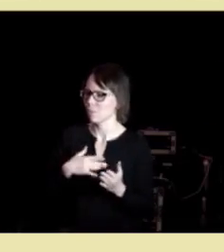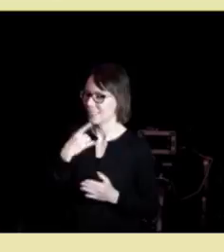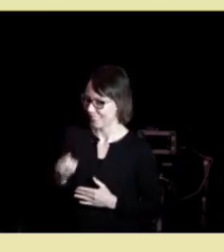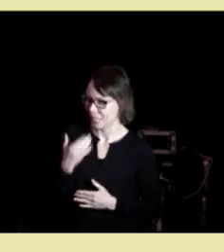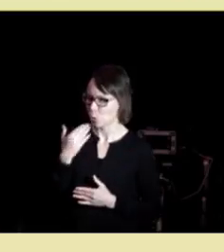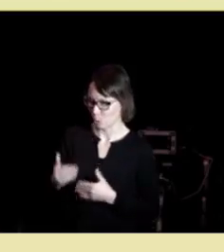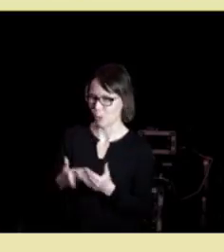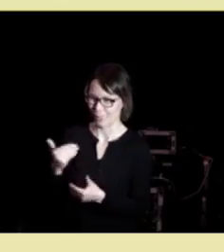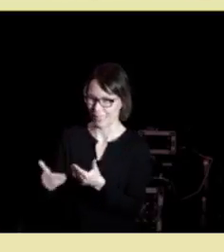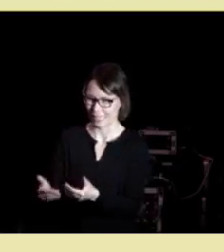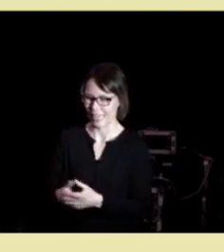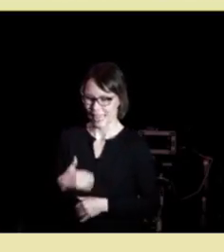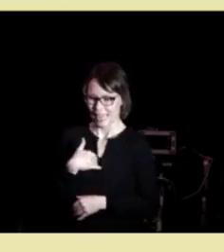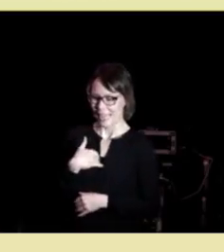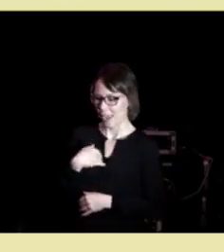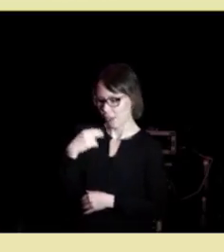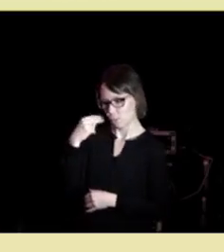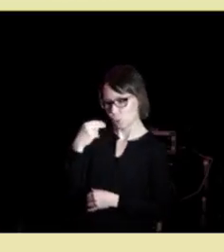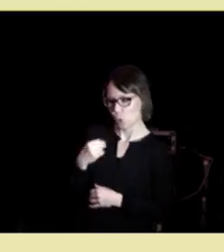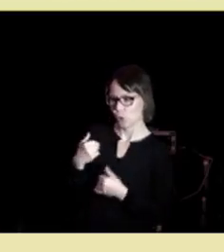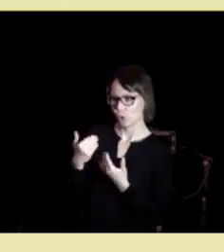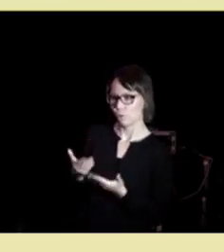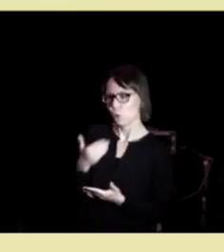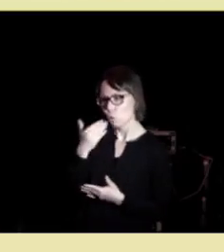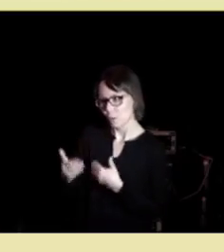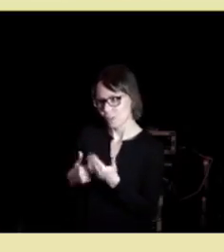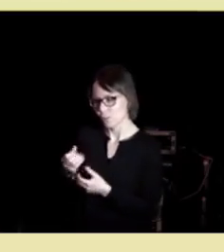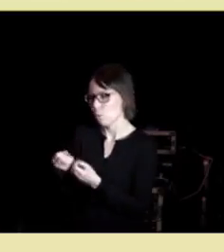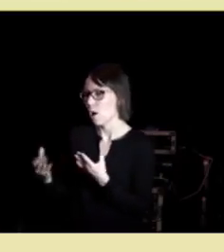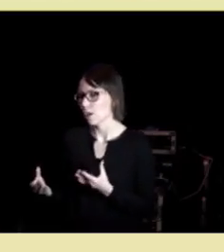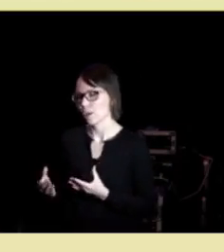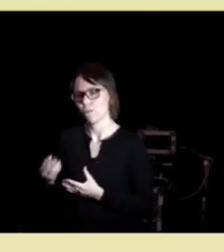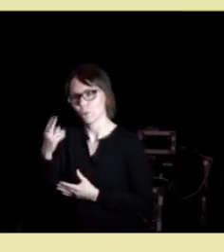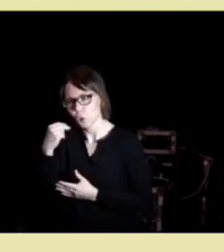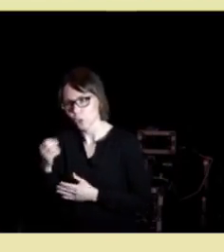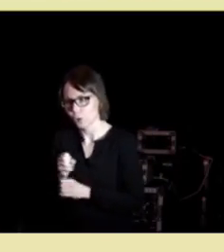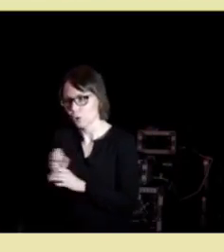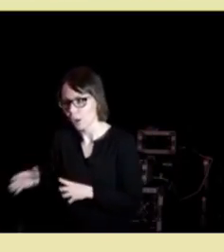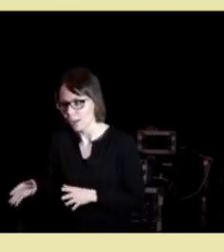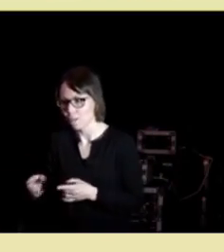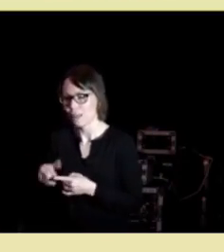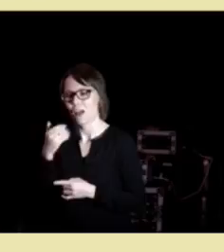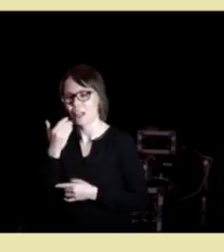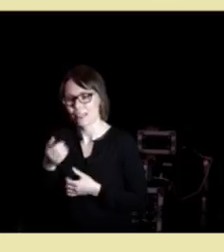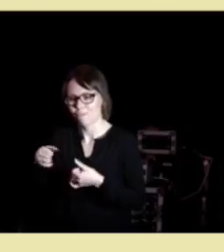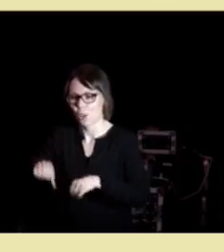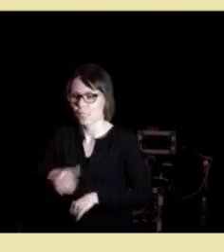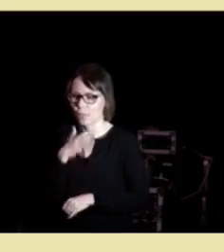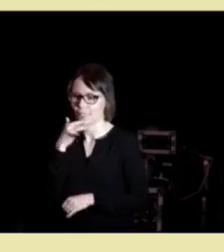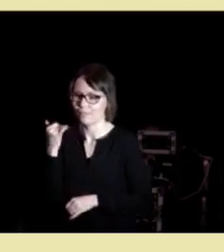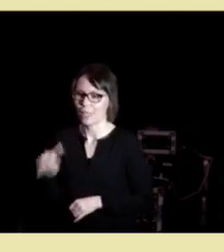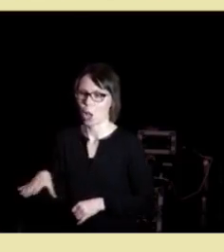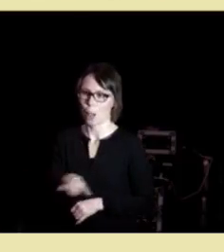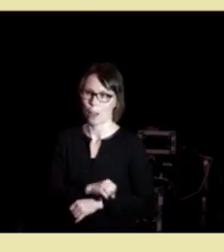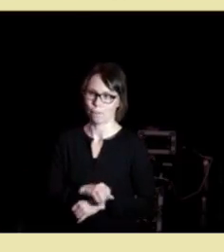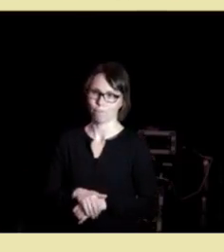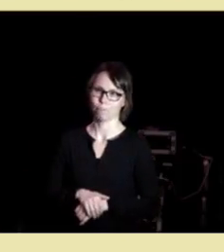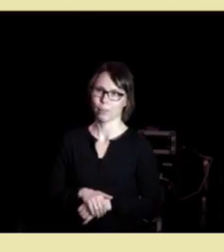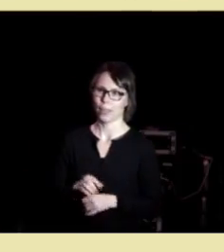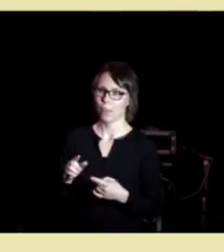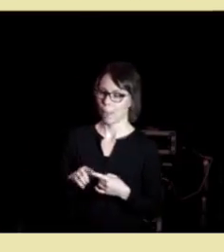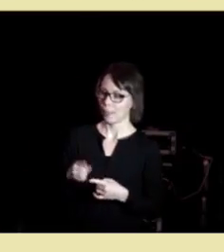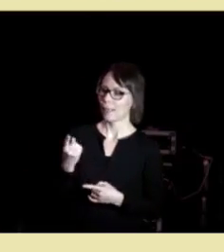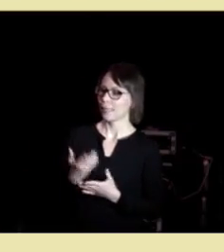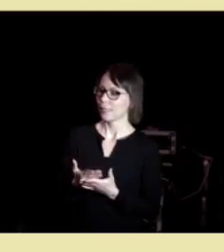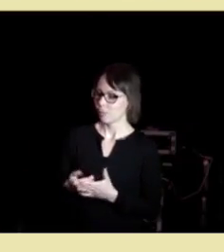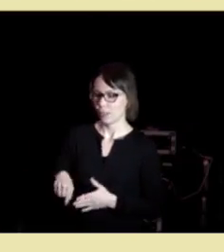det er gode prosesser. Jeg forsøker å få til gode prosesser, og mange forsøker å få det til, så er det alltid vanskelig å tilfredsstille alle. Men det er et